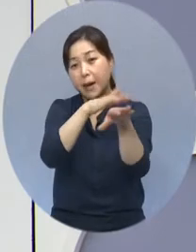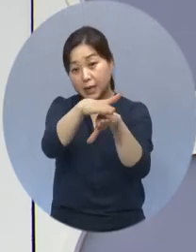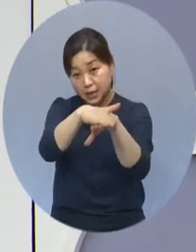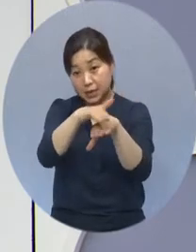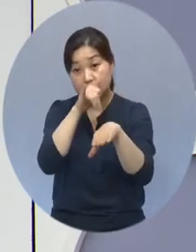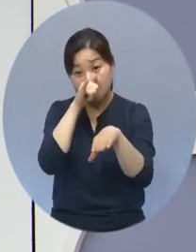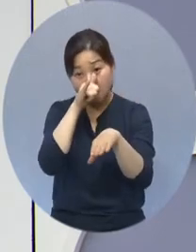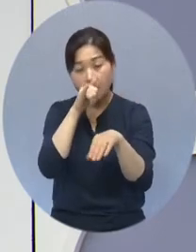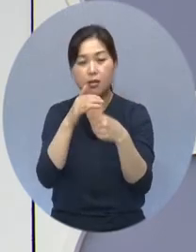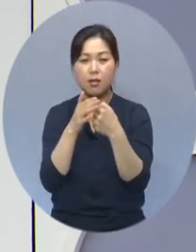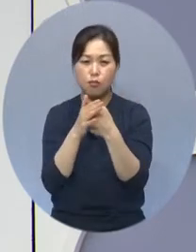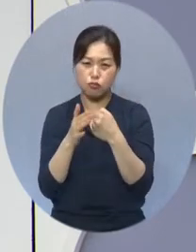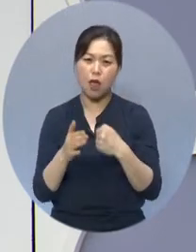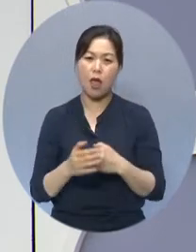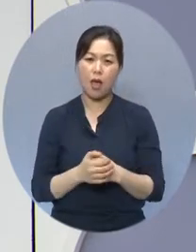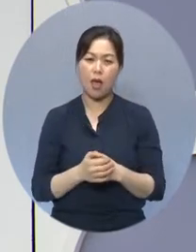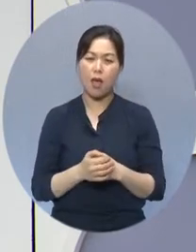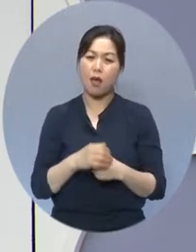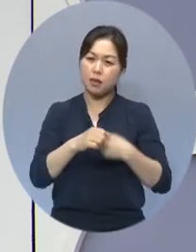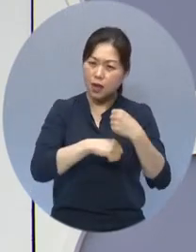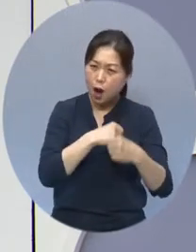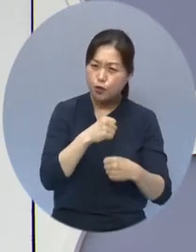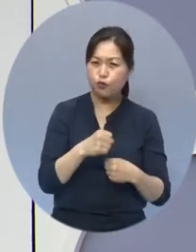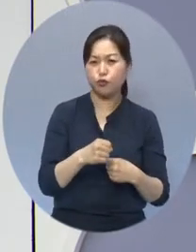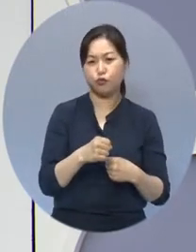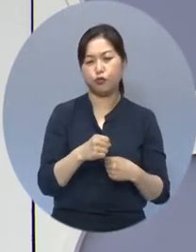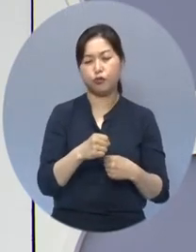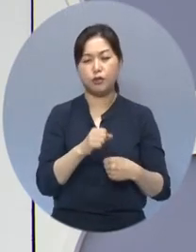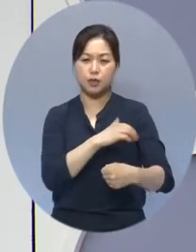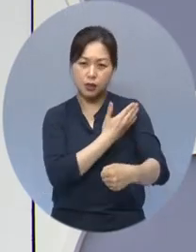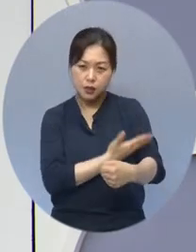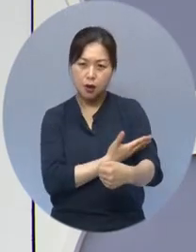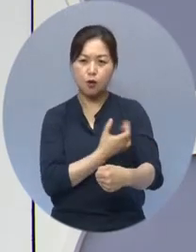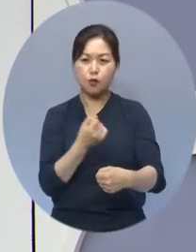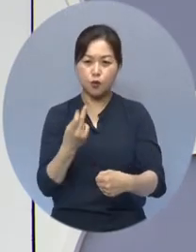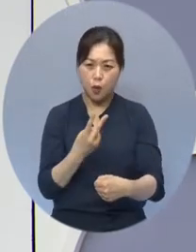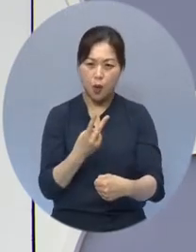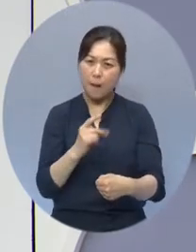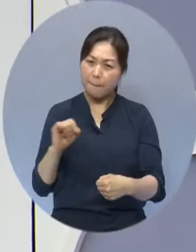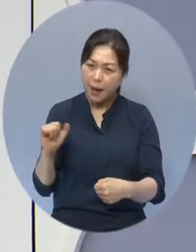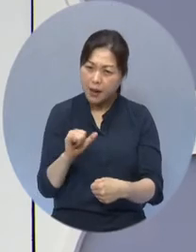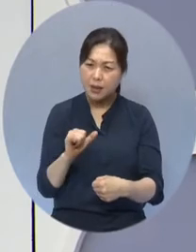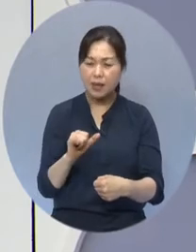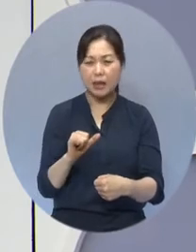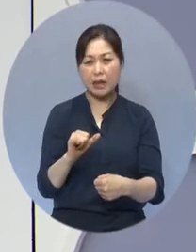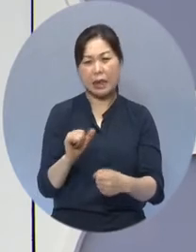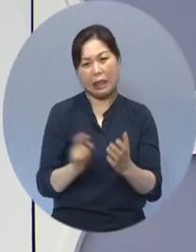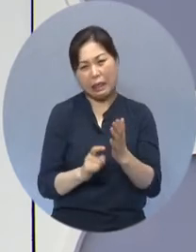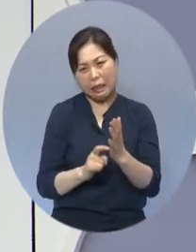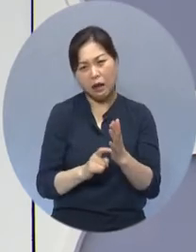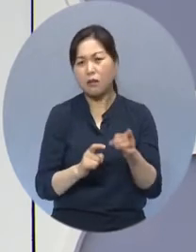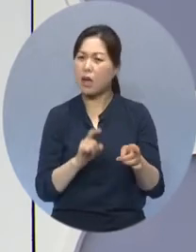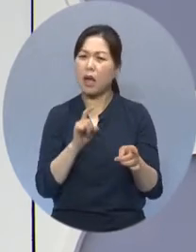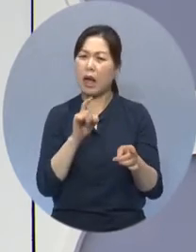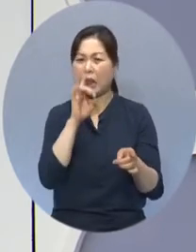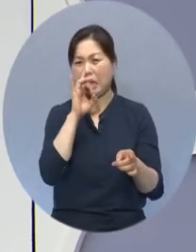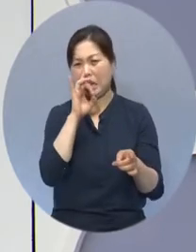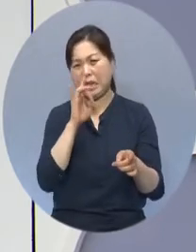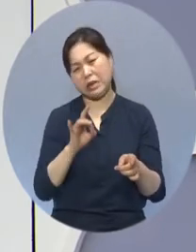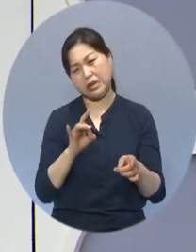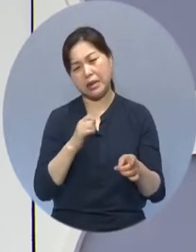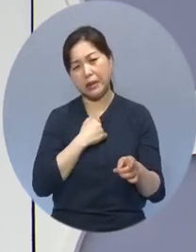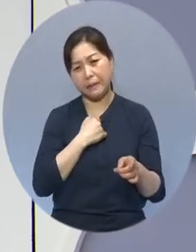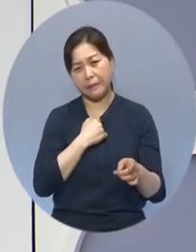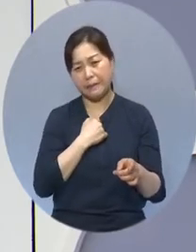그러니까 굉장히 어떤 자율성과 그다음에 신속성, 효율성 이런 것들이 좀 떨어져요. 그래서 그런 부분에 어느